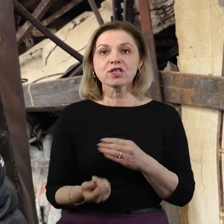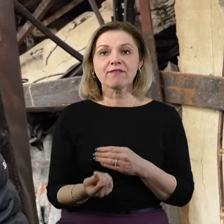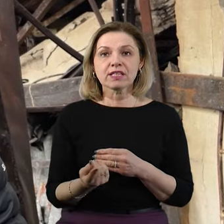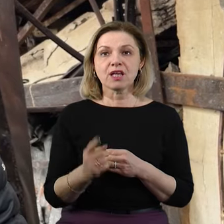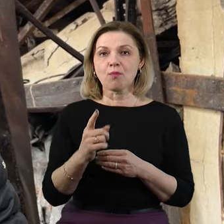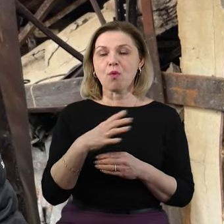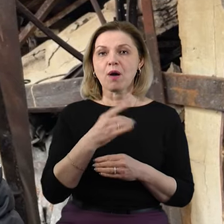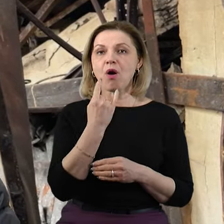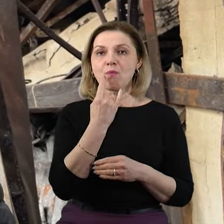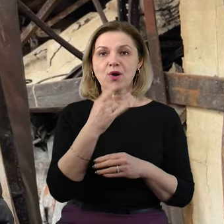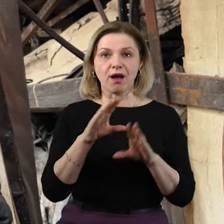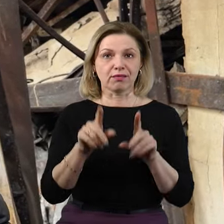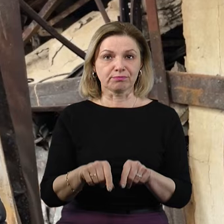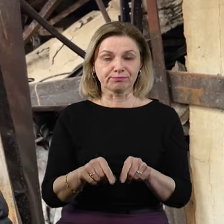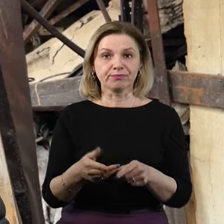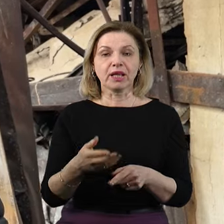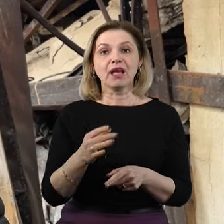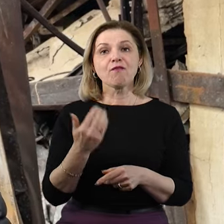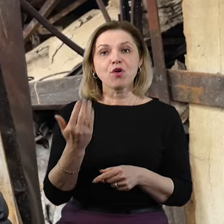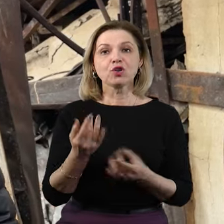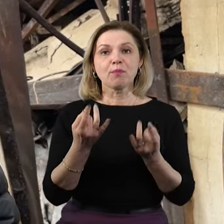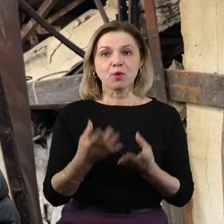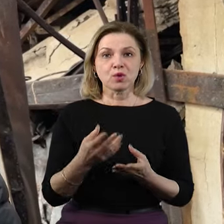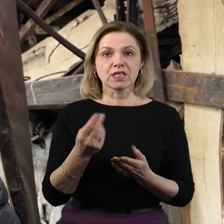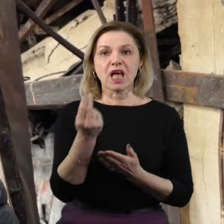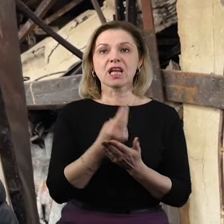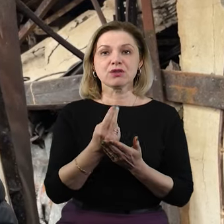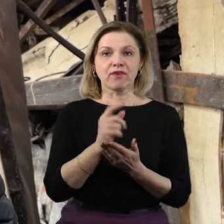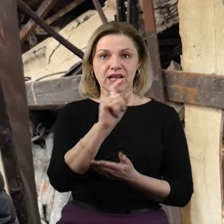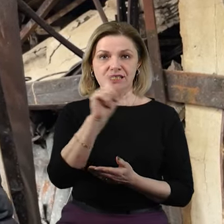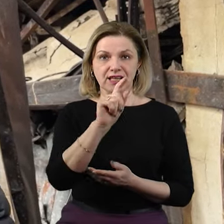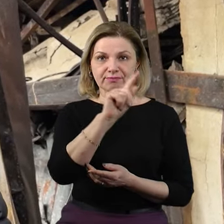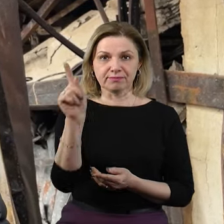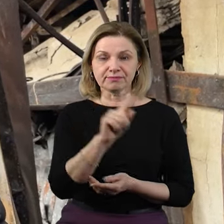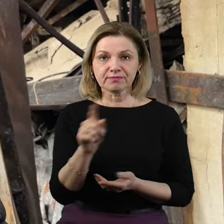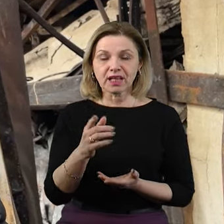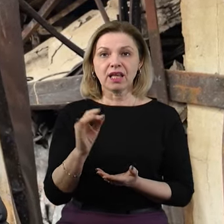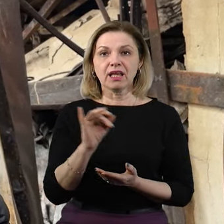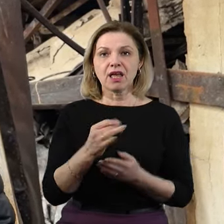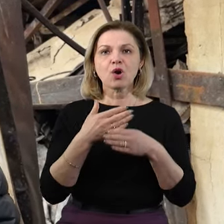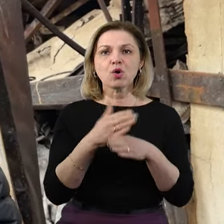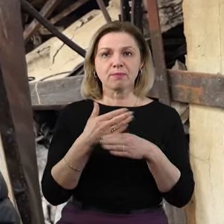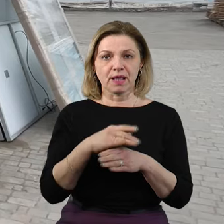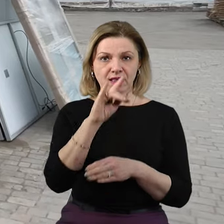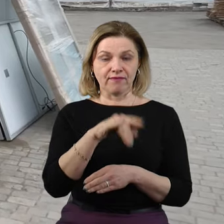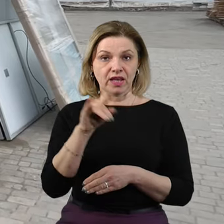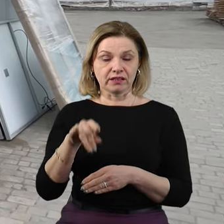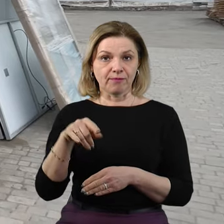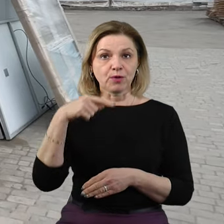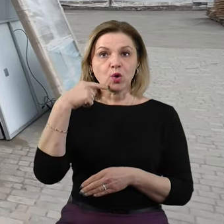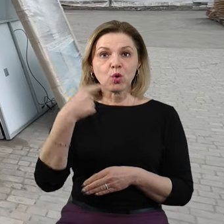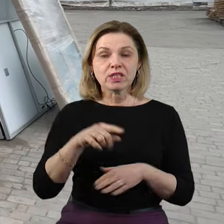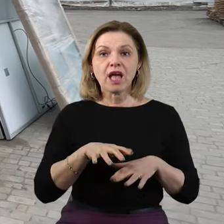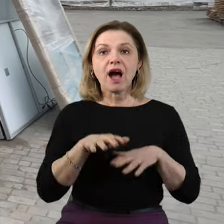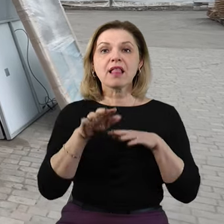бо сівший був акумулятор вони його просто розрисували взетки порозбивали вікна російська